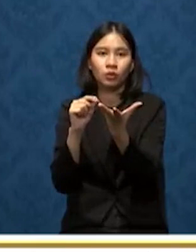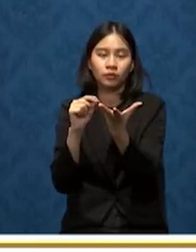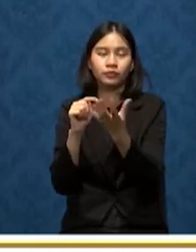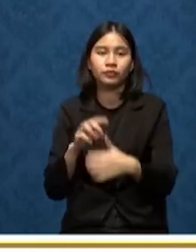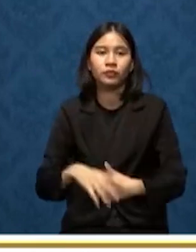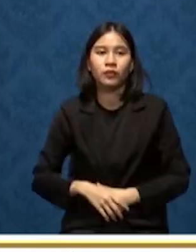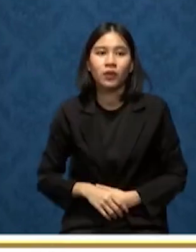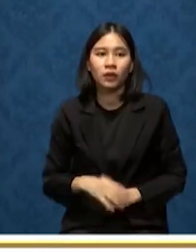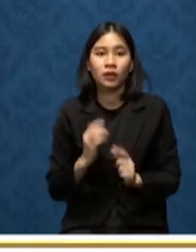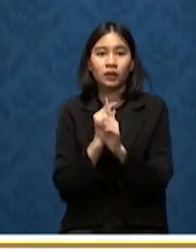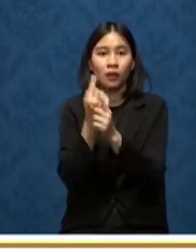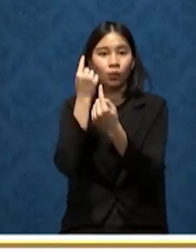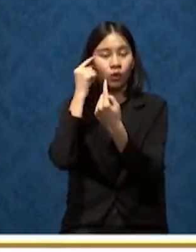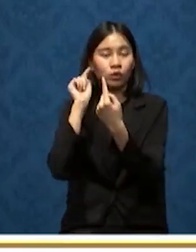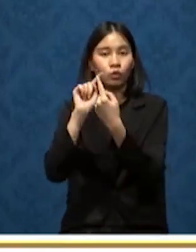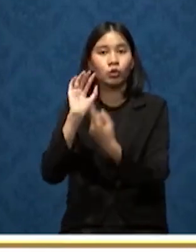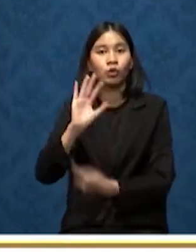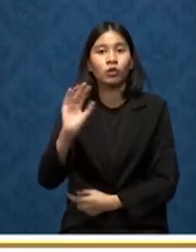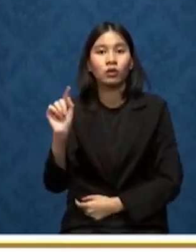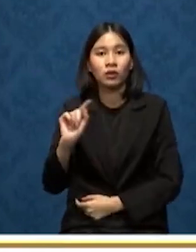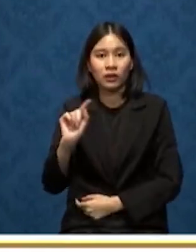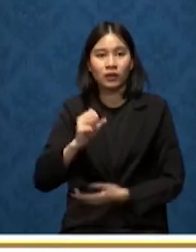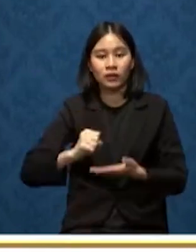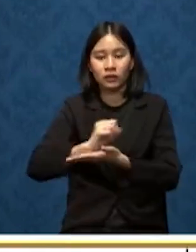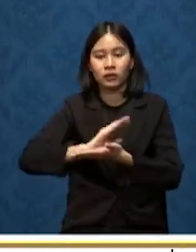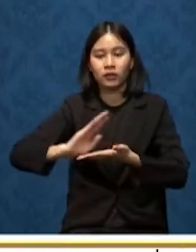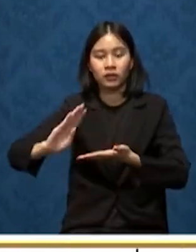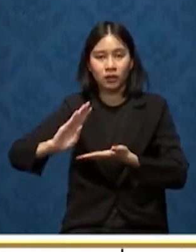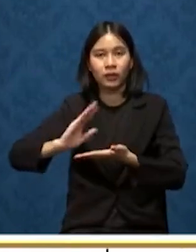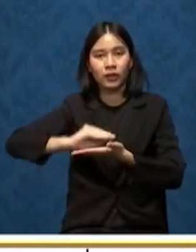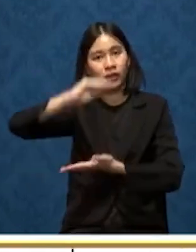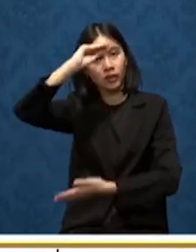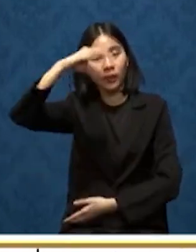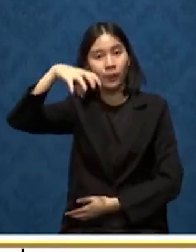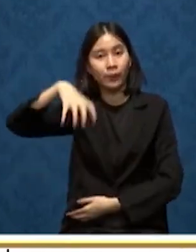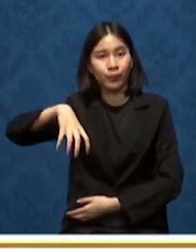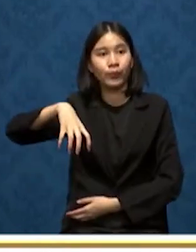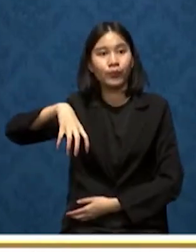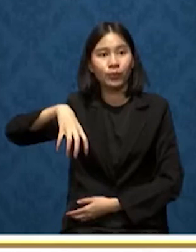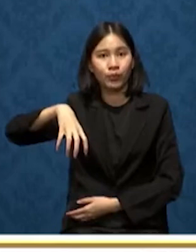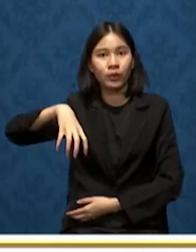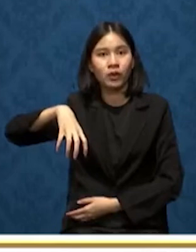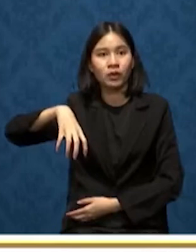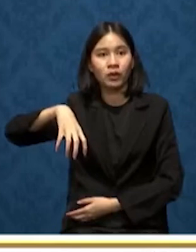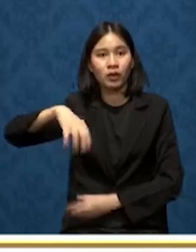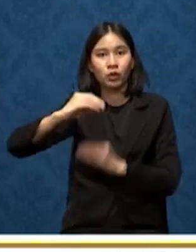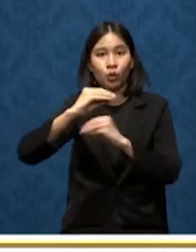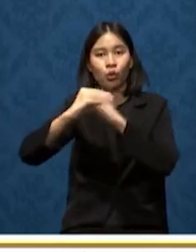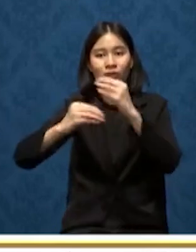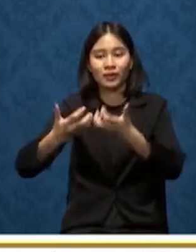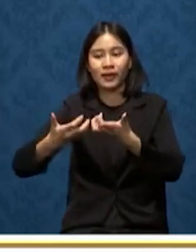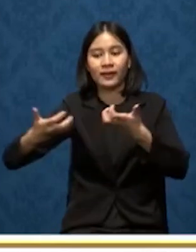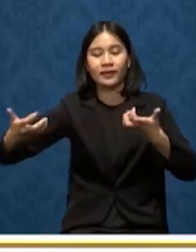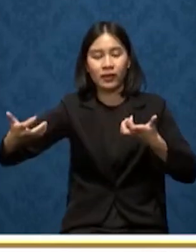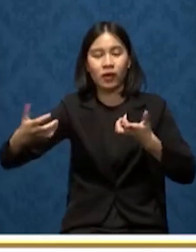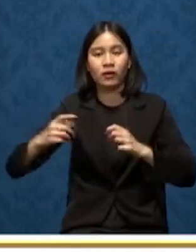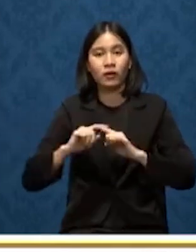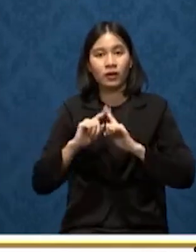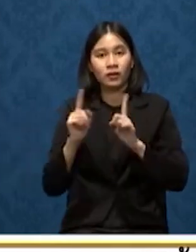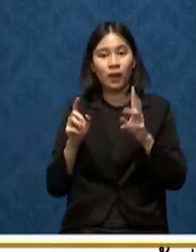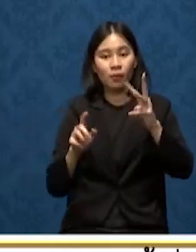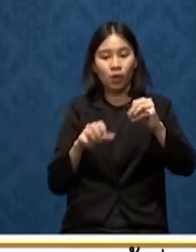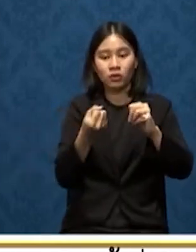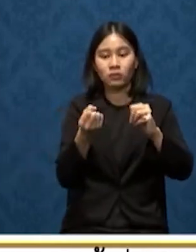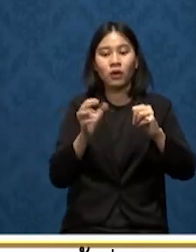อกตามวตถุประสงค์ของสถาบัน ที่จะเอาสถาบันหนึ่งในโครงสรางออกแต่มัจะไปอยู่ที่